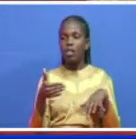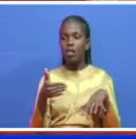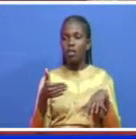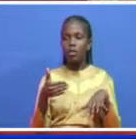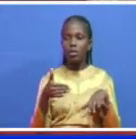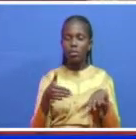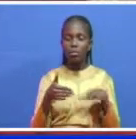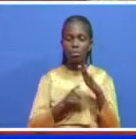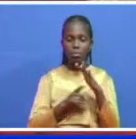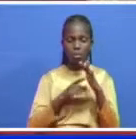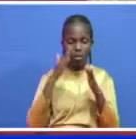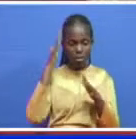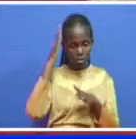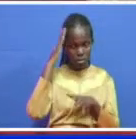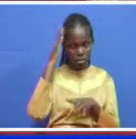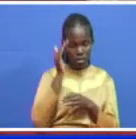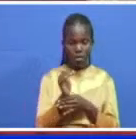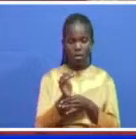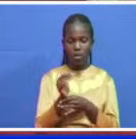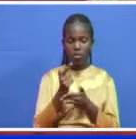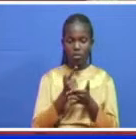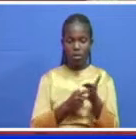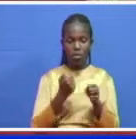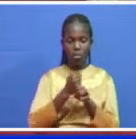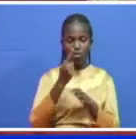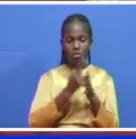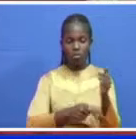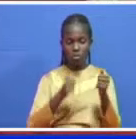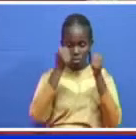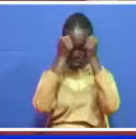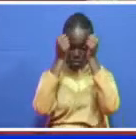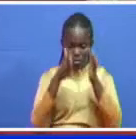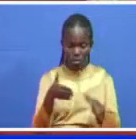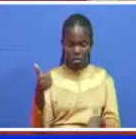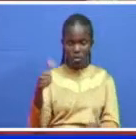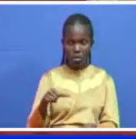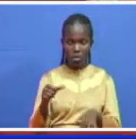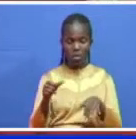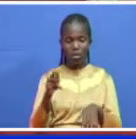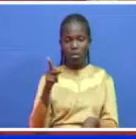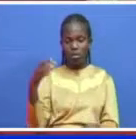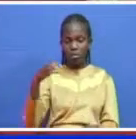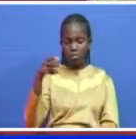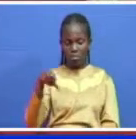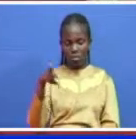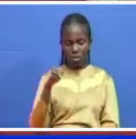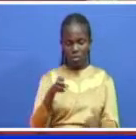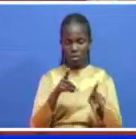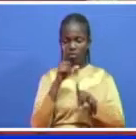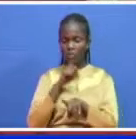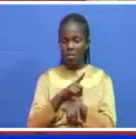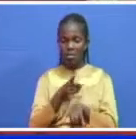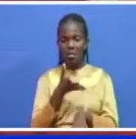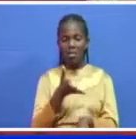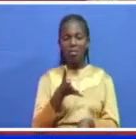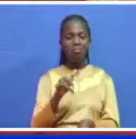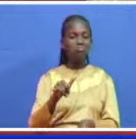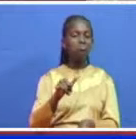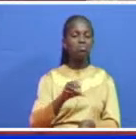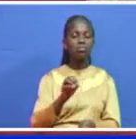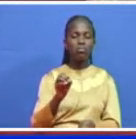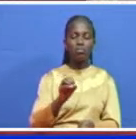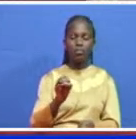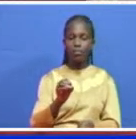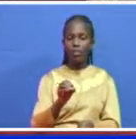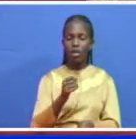wa kisomo ni mendeka kuikithia kanava imu manyegwa unekie KCP uniutilwa na itina uni kuyanana na